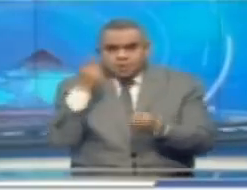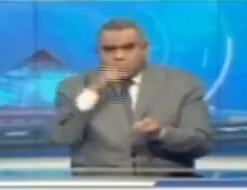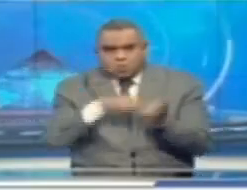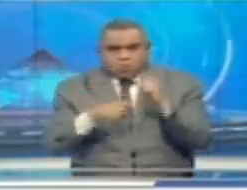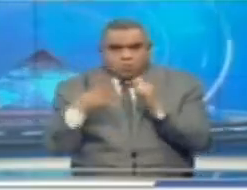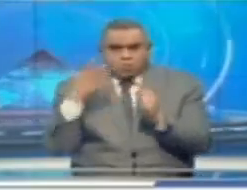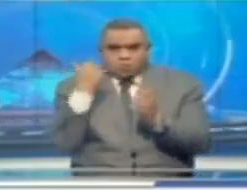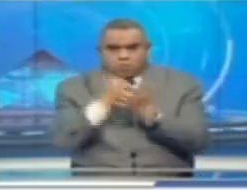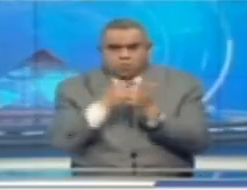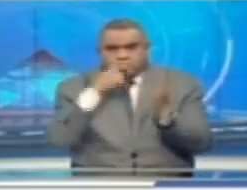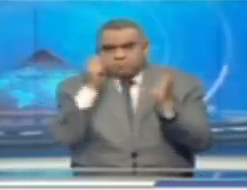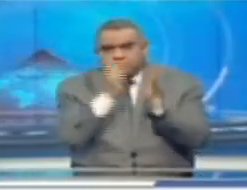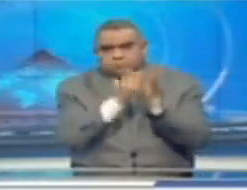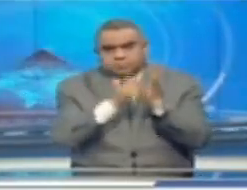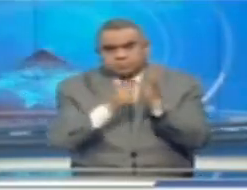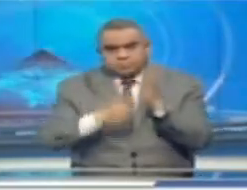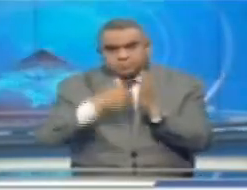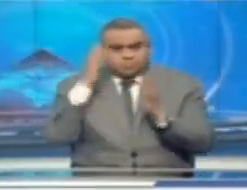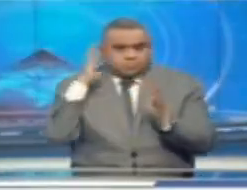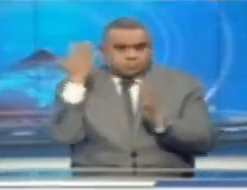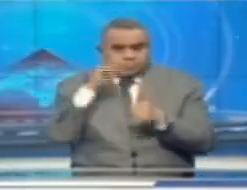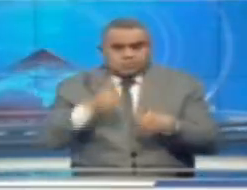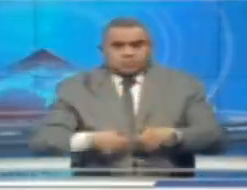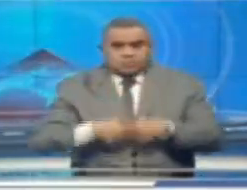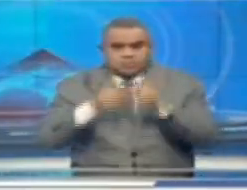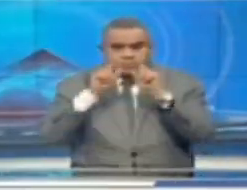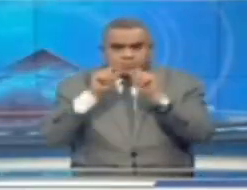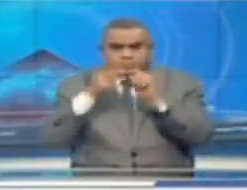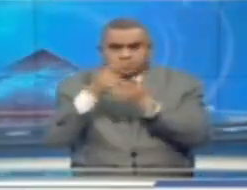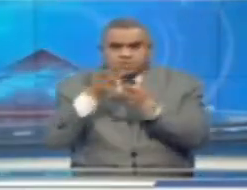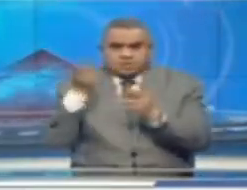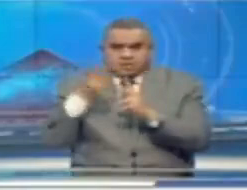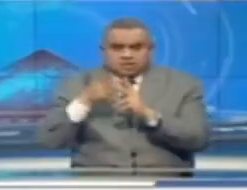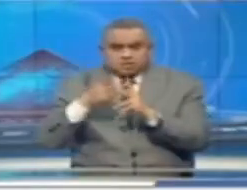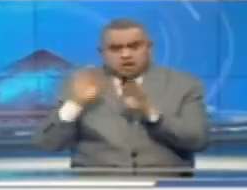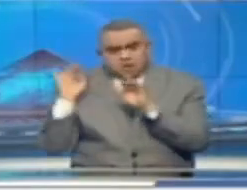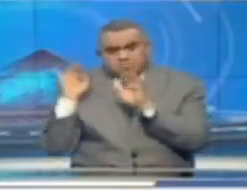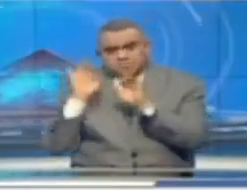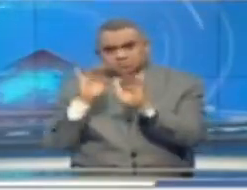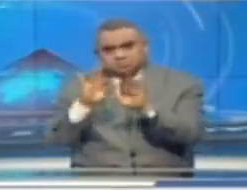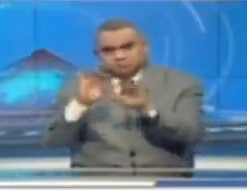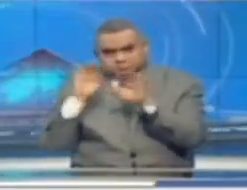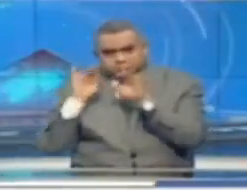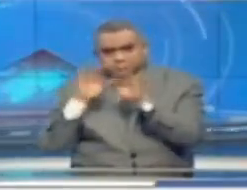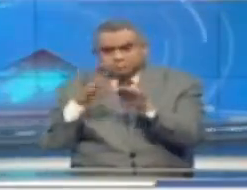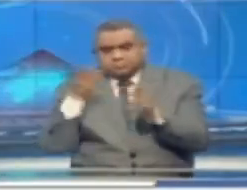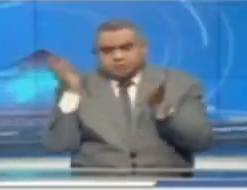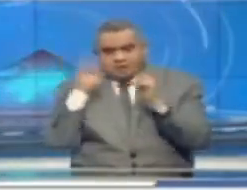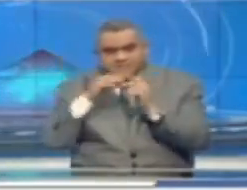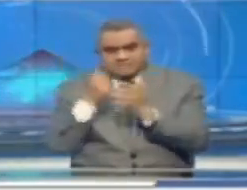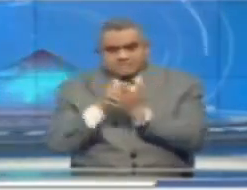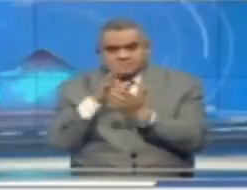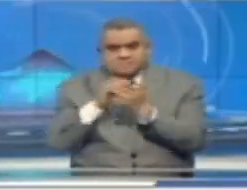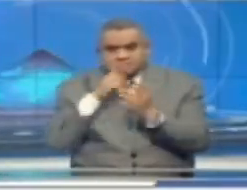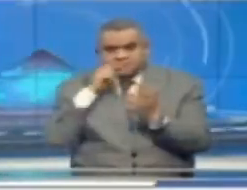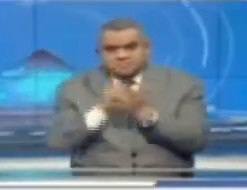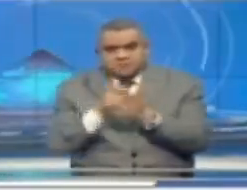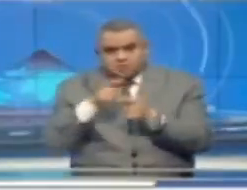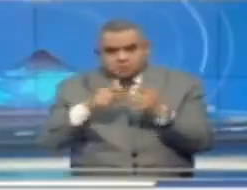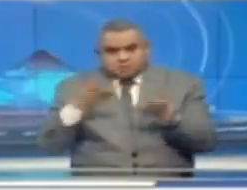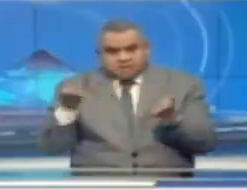المقترنة بإجراءات استثنائية واحترازية، ظهر الإقبال المتزايد من جمهور المعرض مع ابتداء أجازة نصف